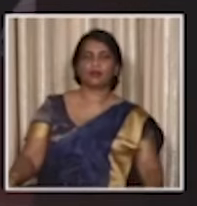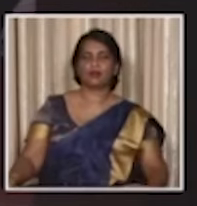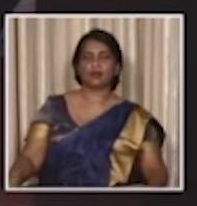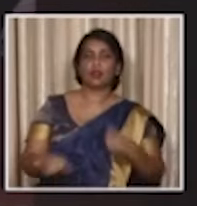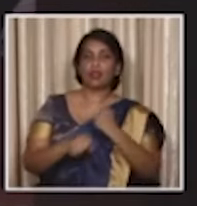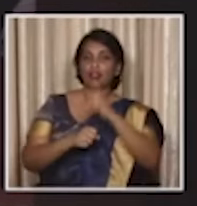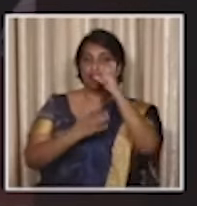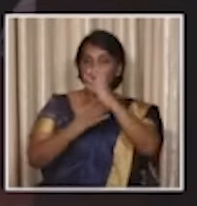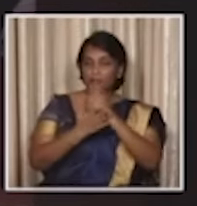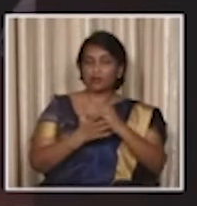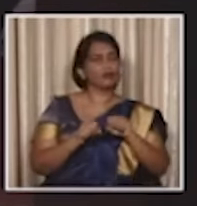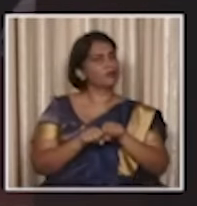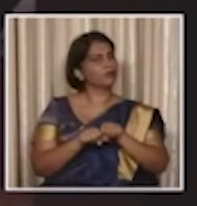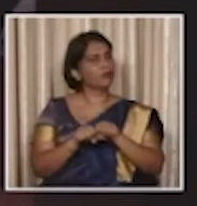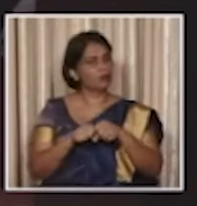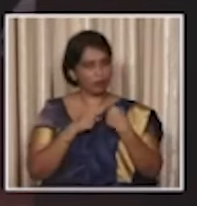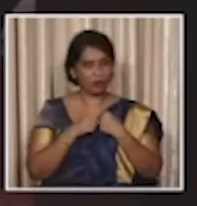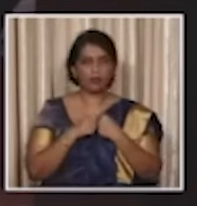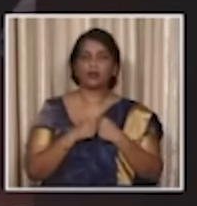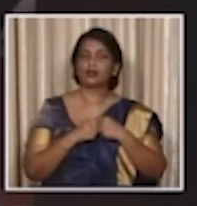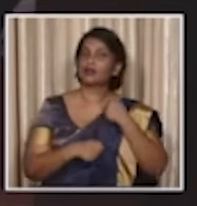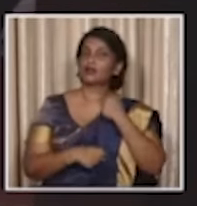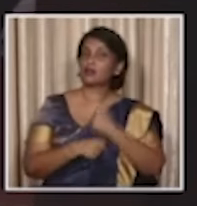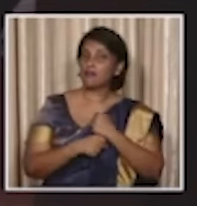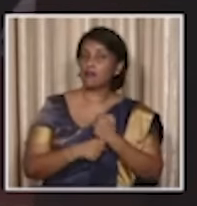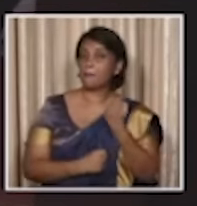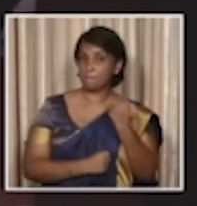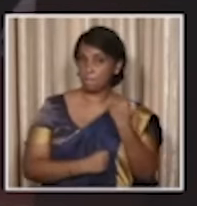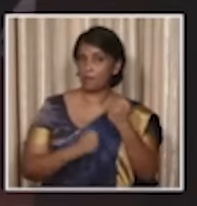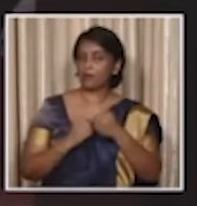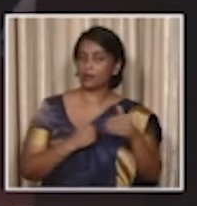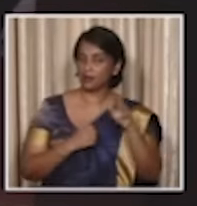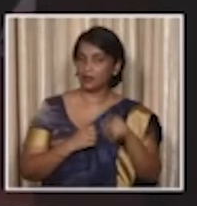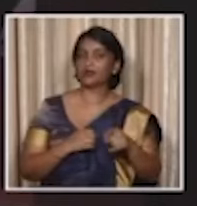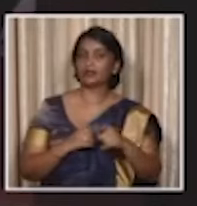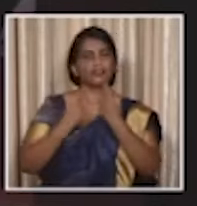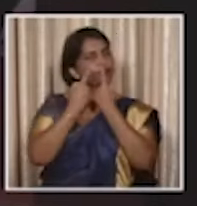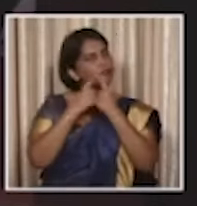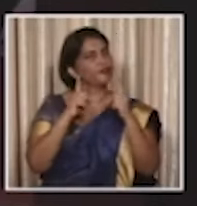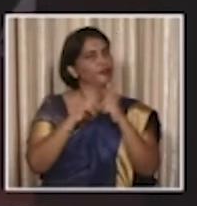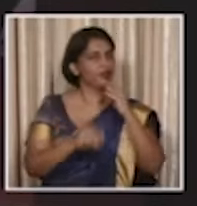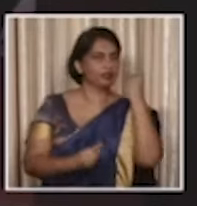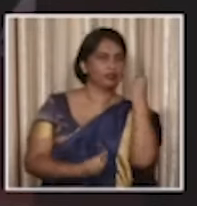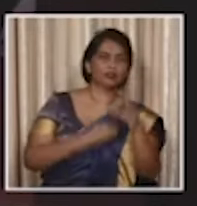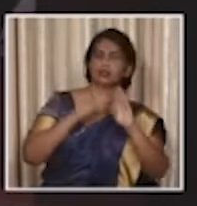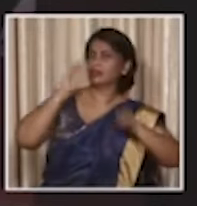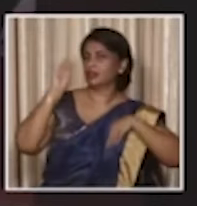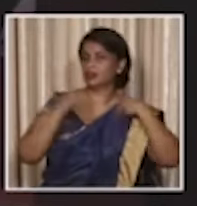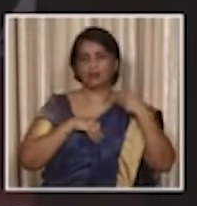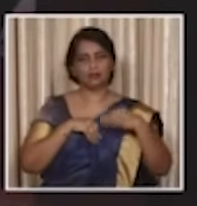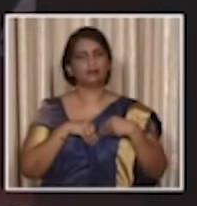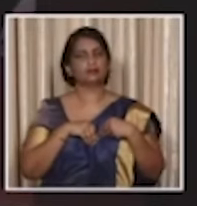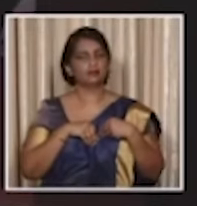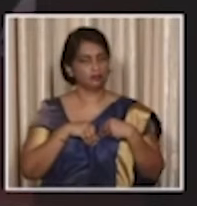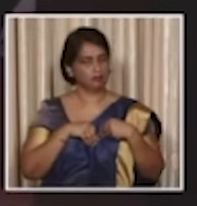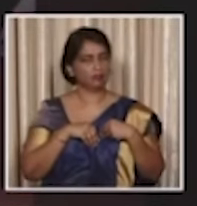ආණ්ඩුක්‍රම ව්‍යවස්ථාවත් උල්ලංඝනය කරලා රාජ්‍ය බලය හරහා විවිධ වරදාන වරප්‍රසාද